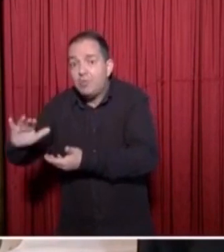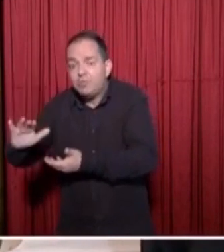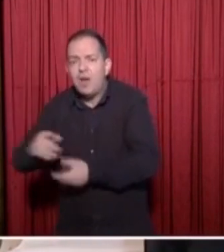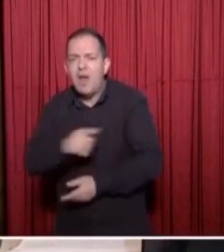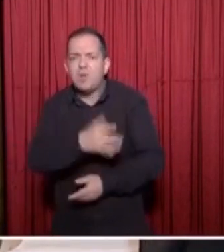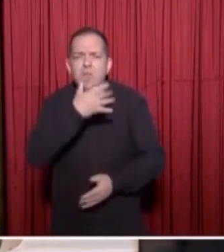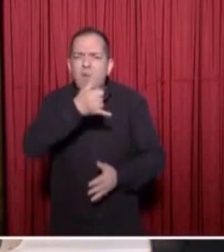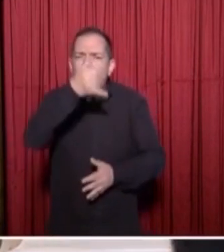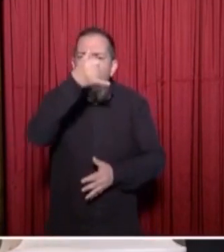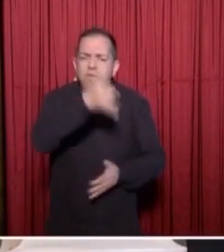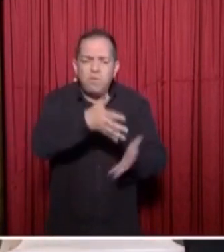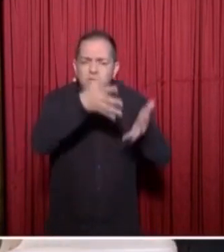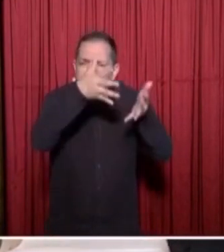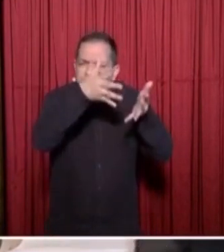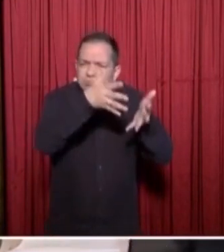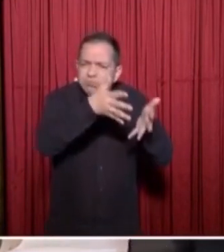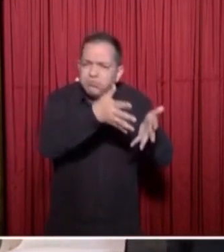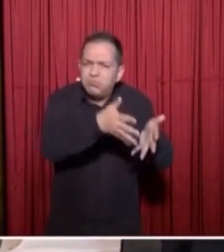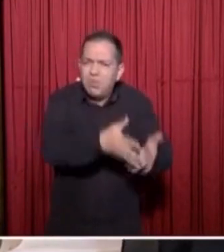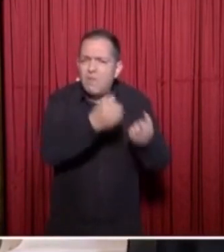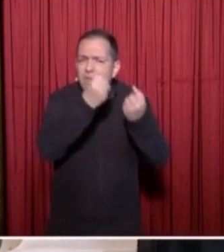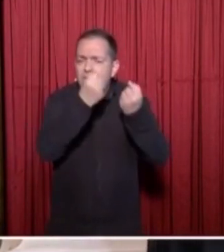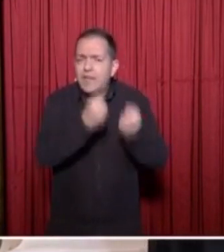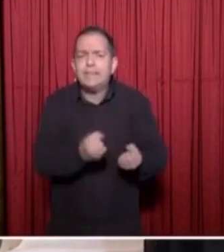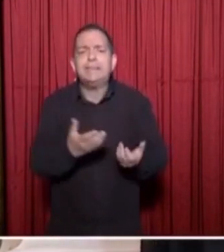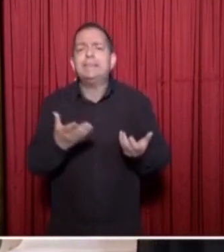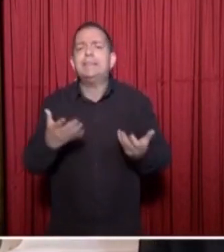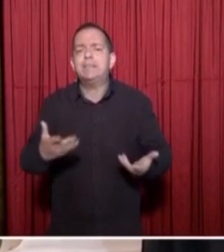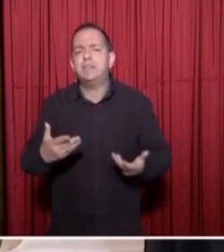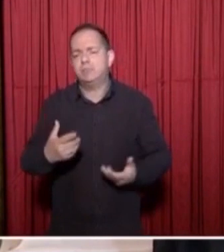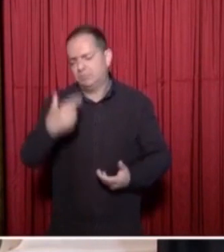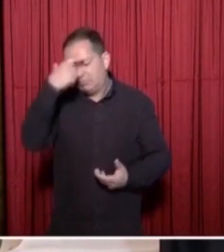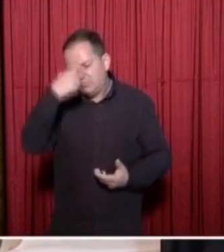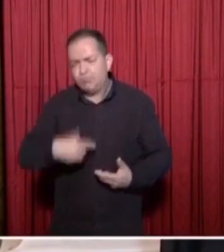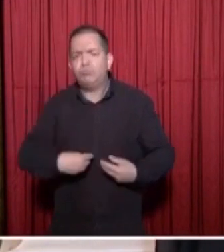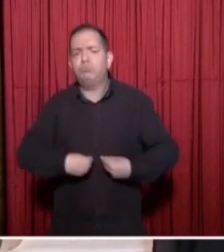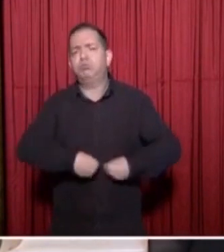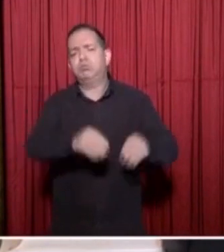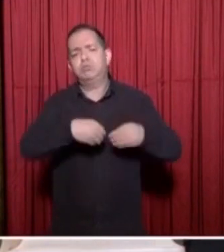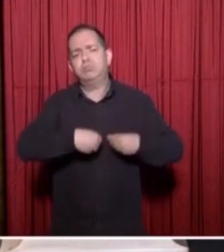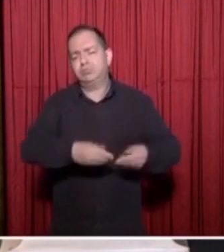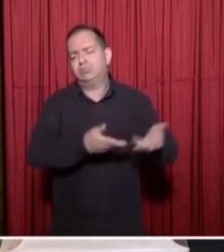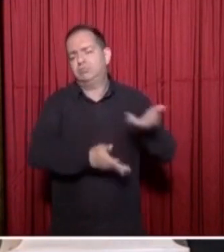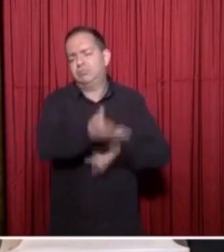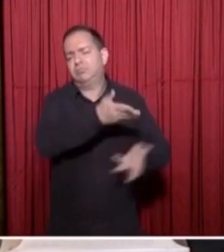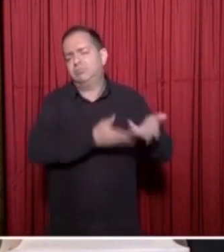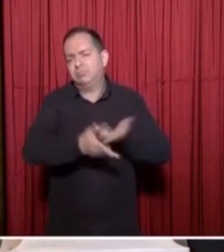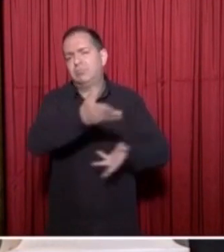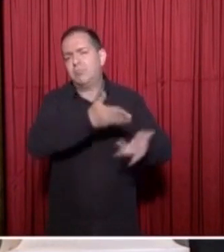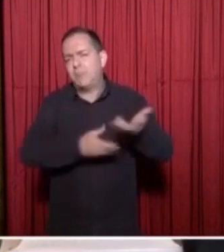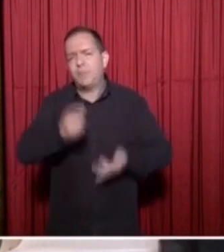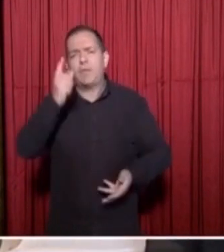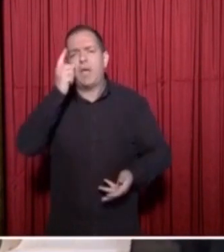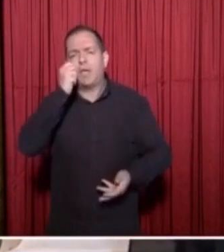σημείο της ανθρώπινης καταπτώσεως εμπορευωμένη το ίδιον της σώμα. Και δεν